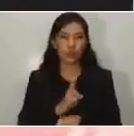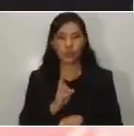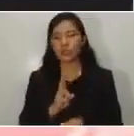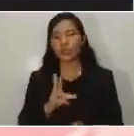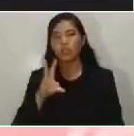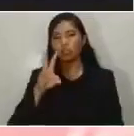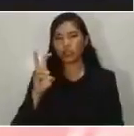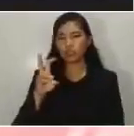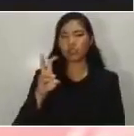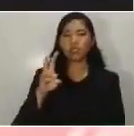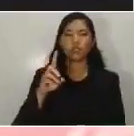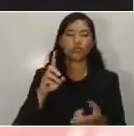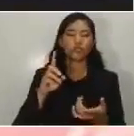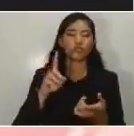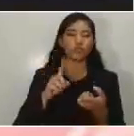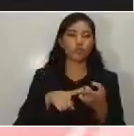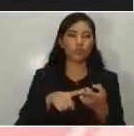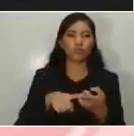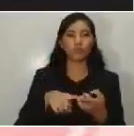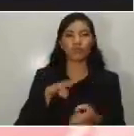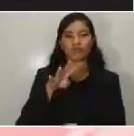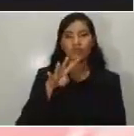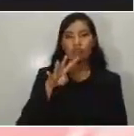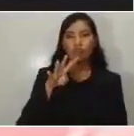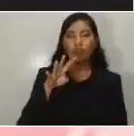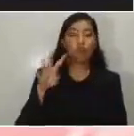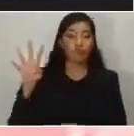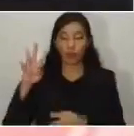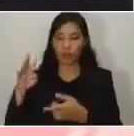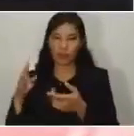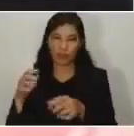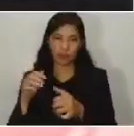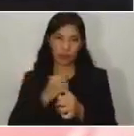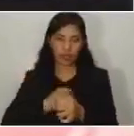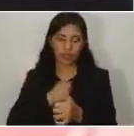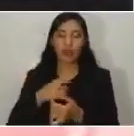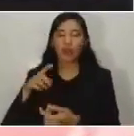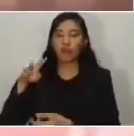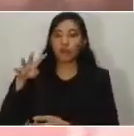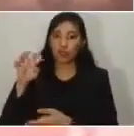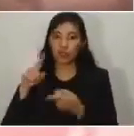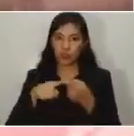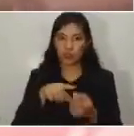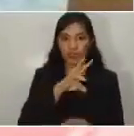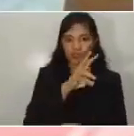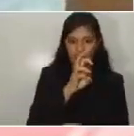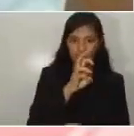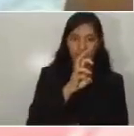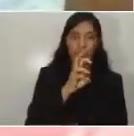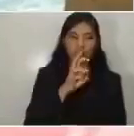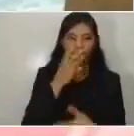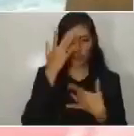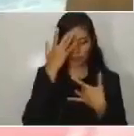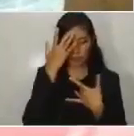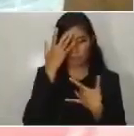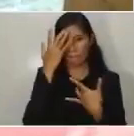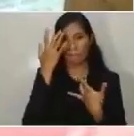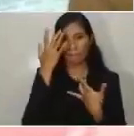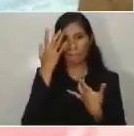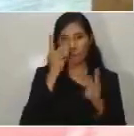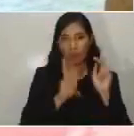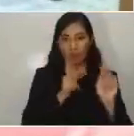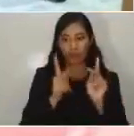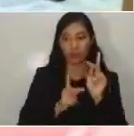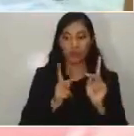pa contra COVID-19? What do you think po, Yusek? Parang ganoon nga kasi ang naiisip natin na mechanism of action why it will be more protective, no?